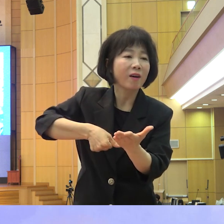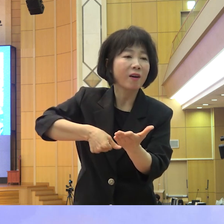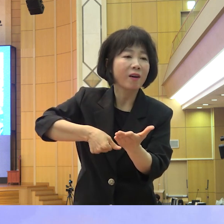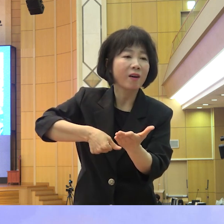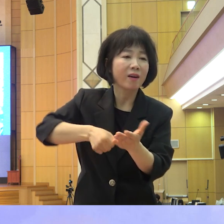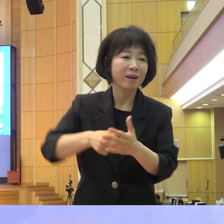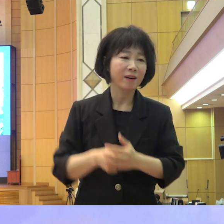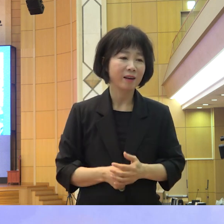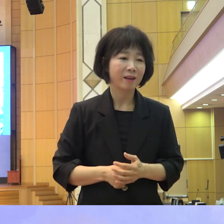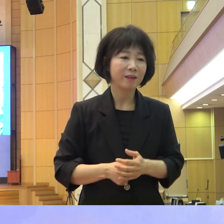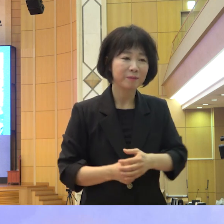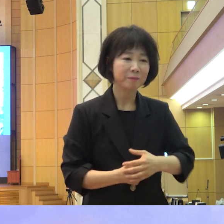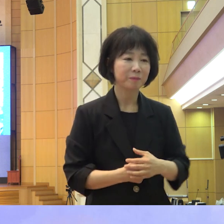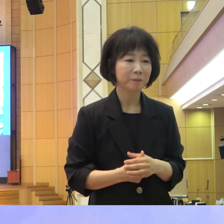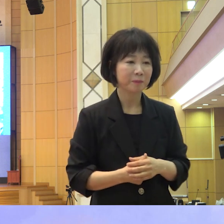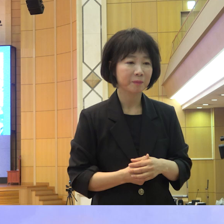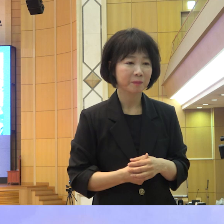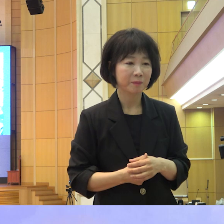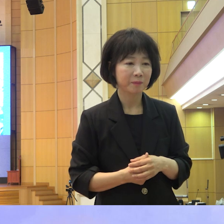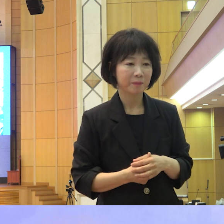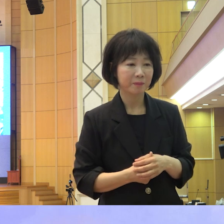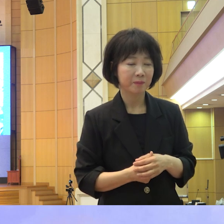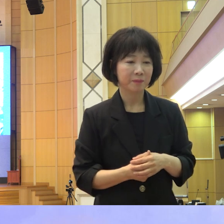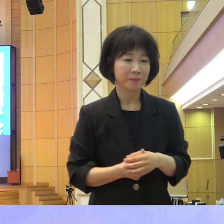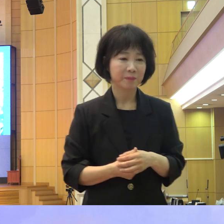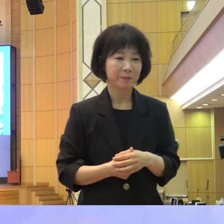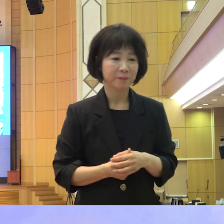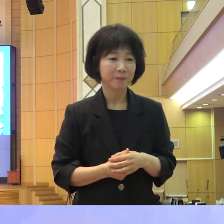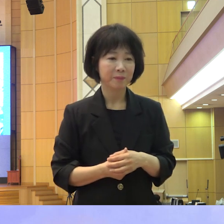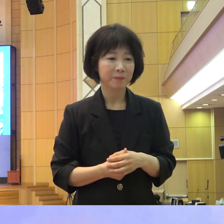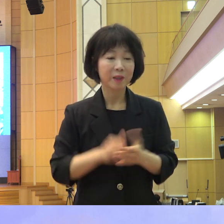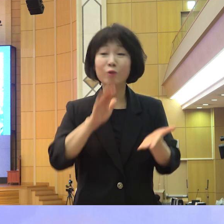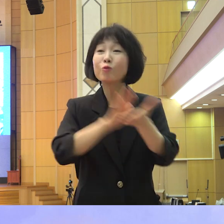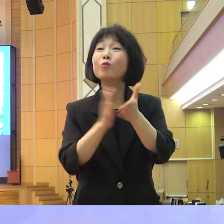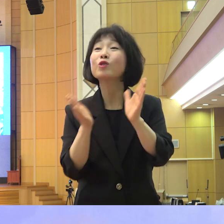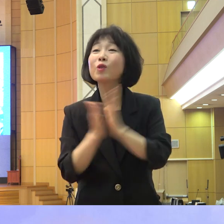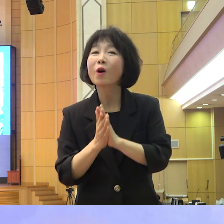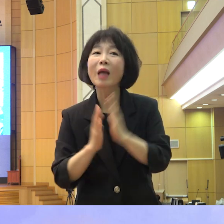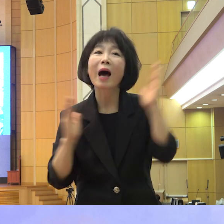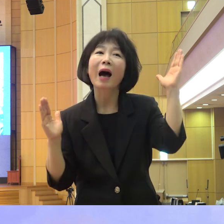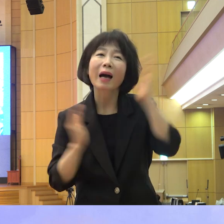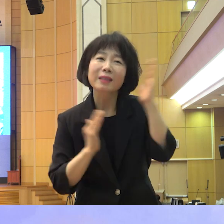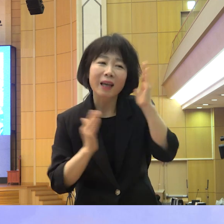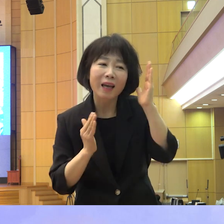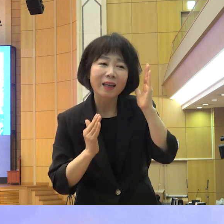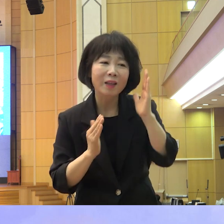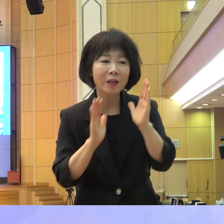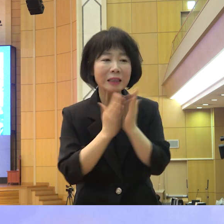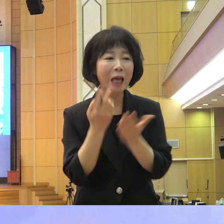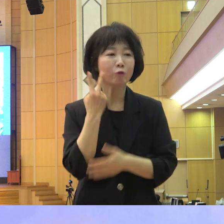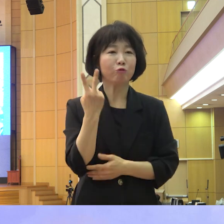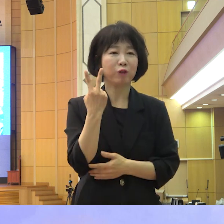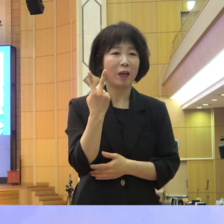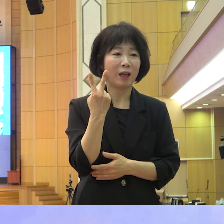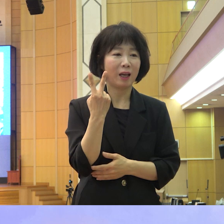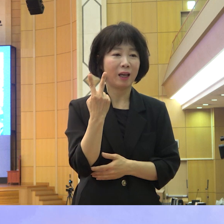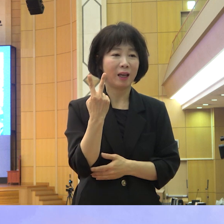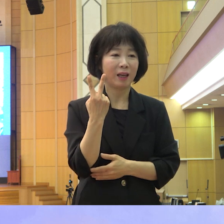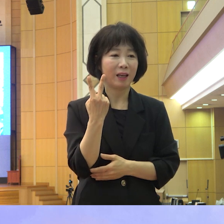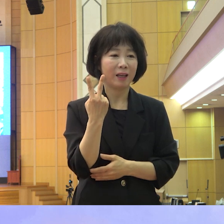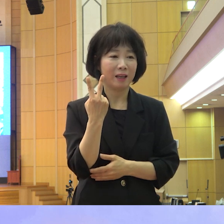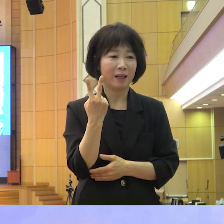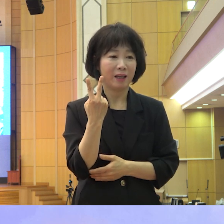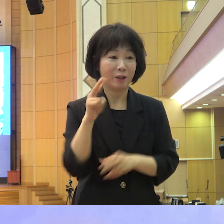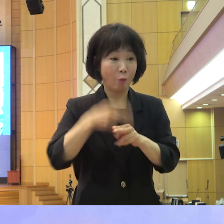하나만 하려고 그랬는데 가격이 2개 해도 이 책 하나 가격이랑 똑같아. 네. 그래서 이렇게 2개를 부모님들이랑